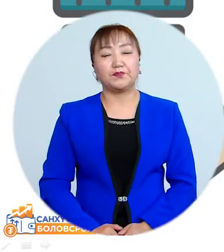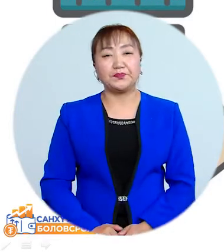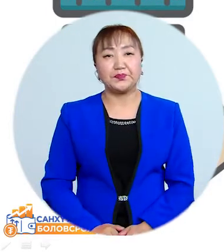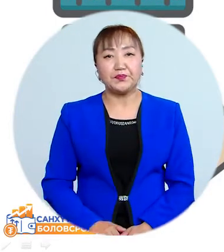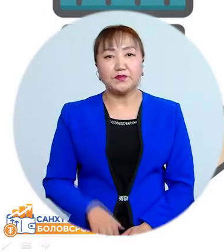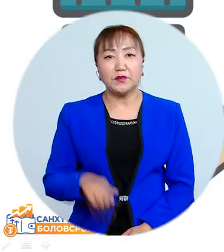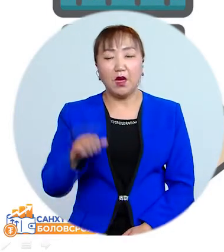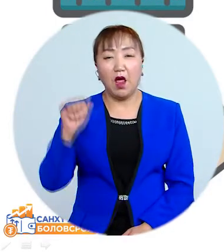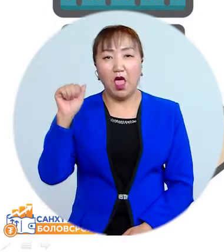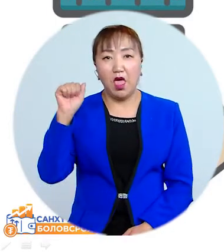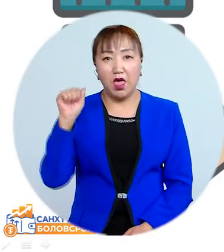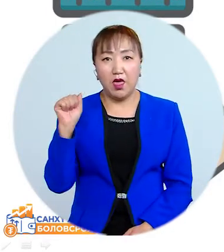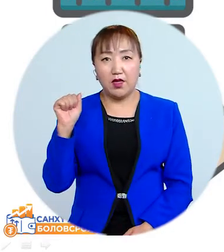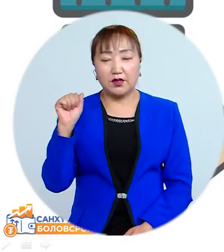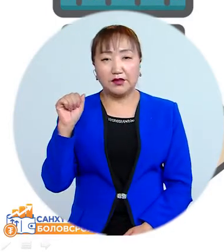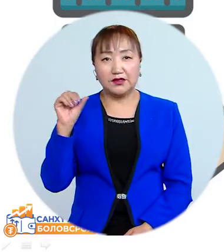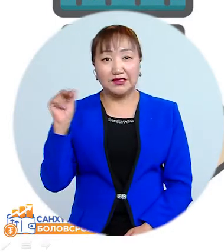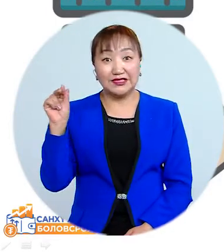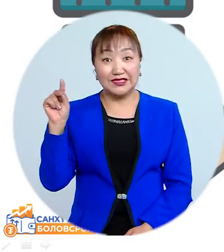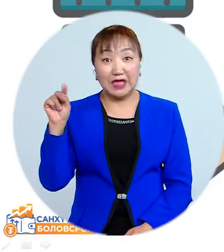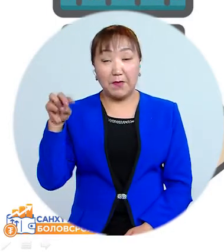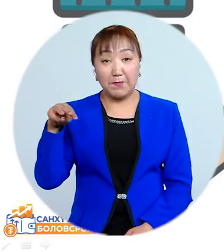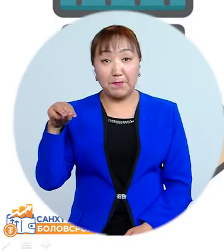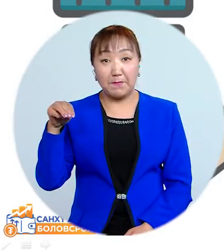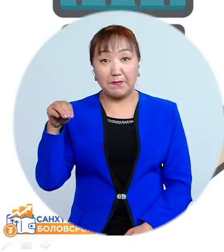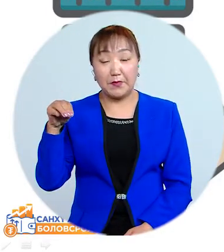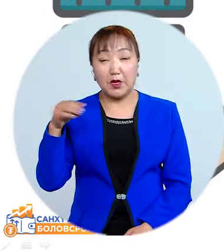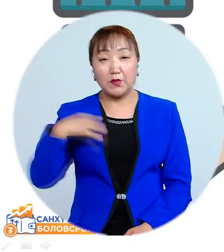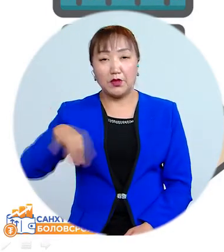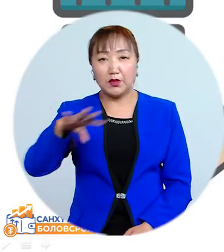бид бүхэн мөнгө авахтаа пин кодоо бол аль болох хүмүүст